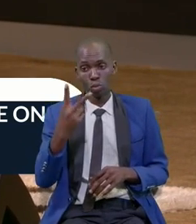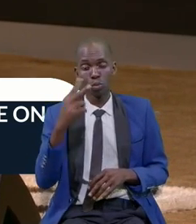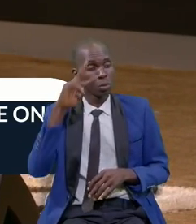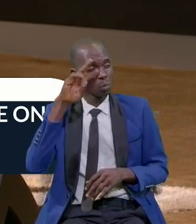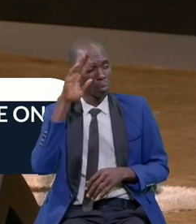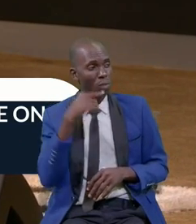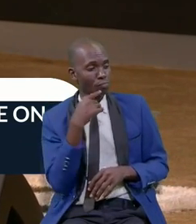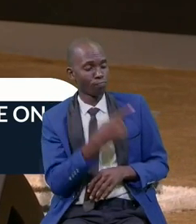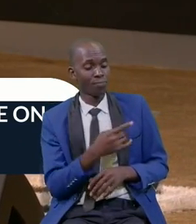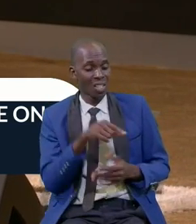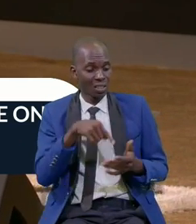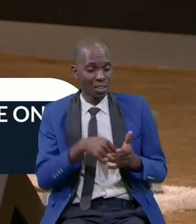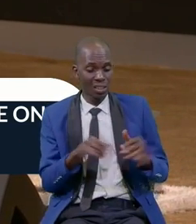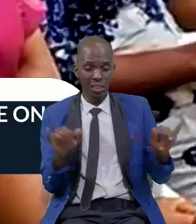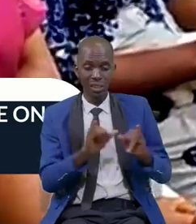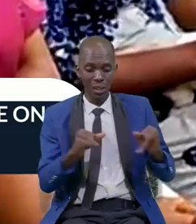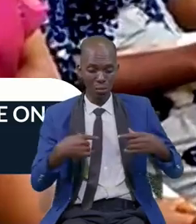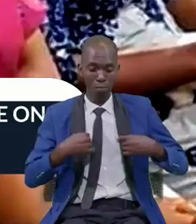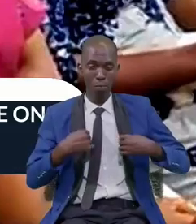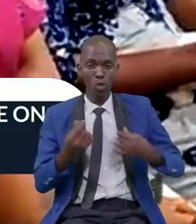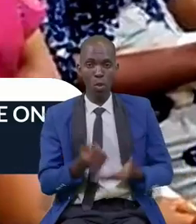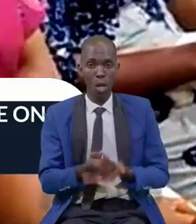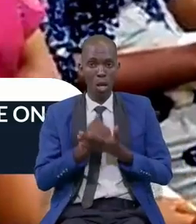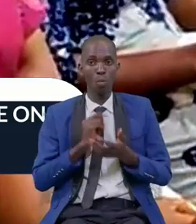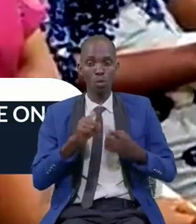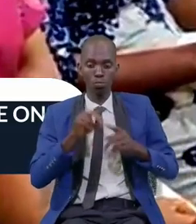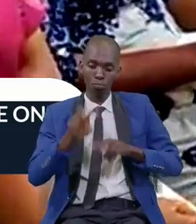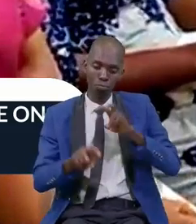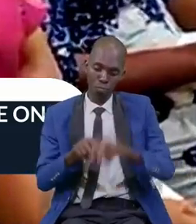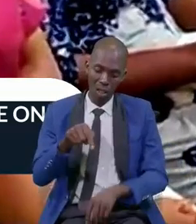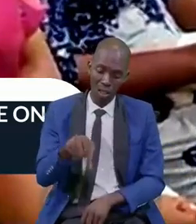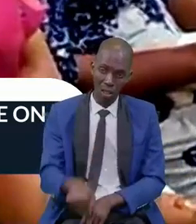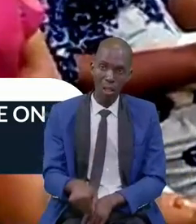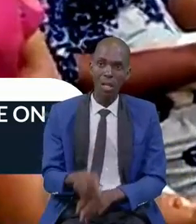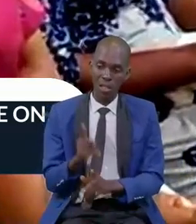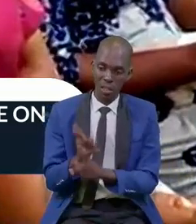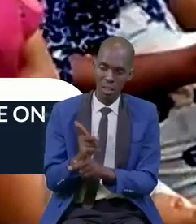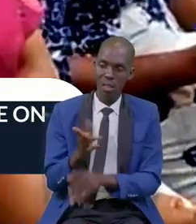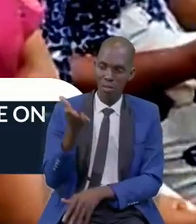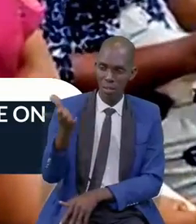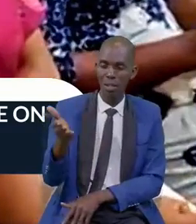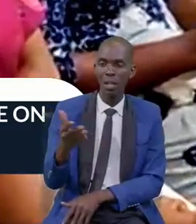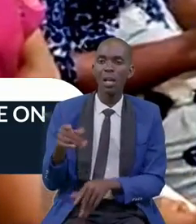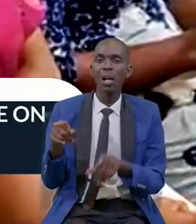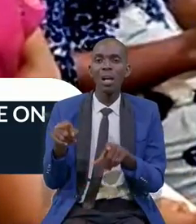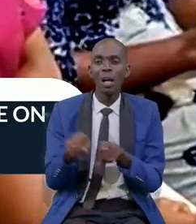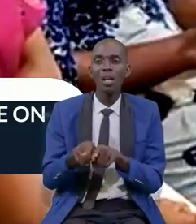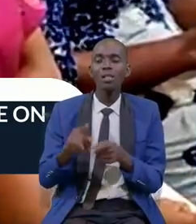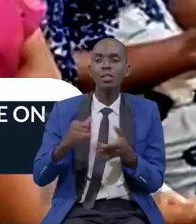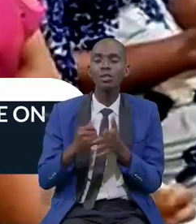met ça comme un signe que tu t'es identifié, tu t'es démarqué, que tu